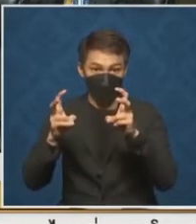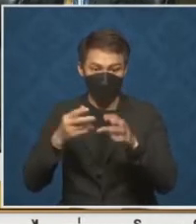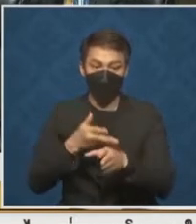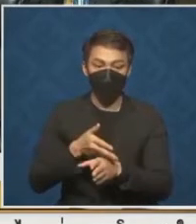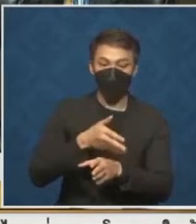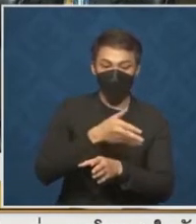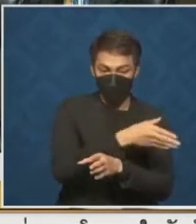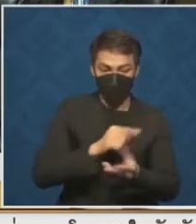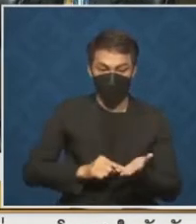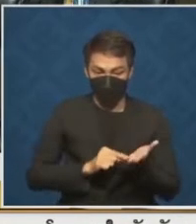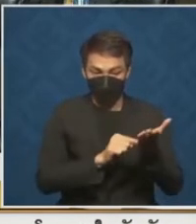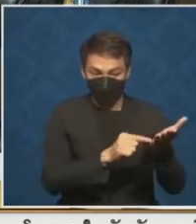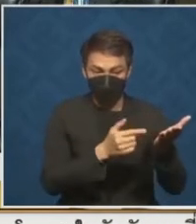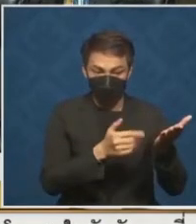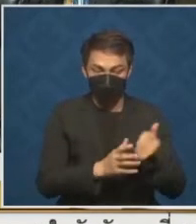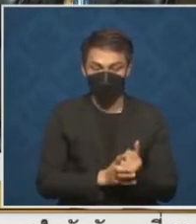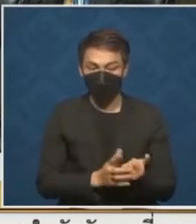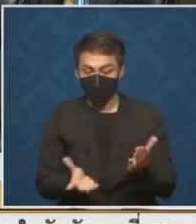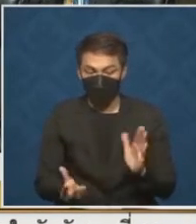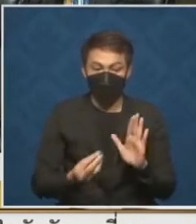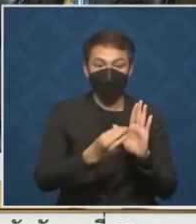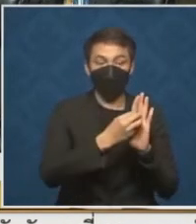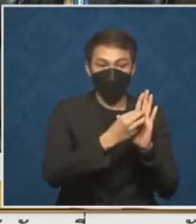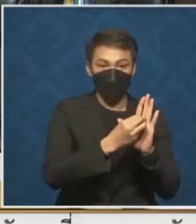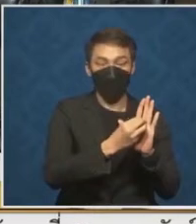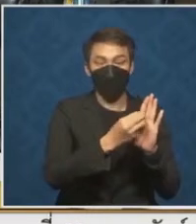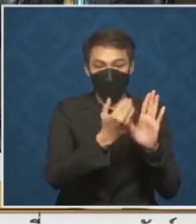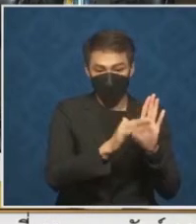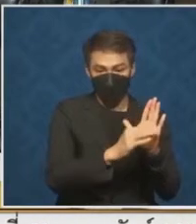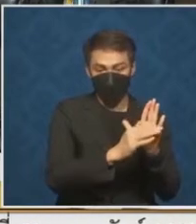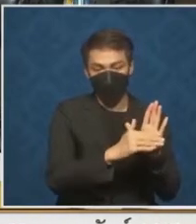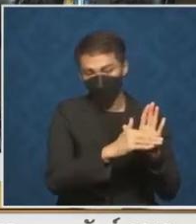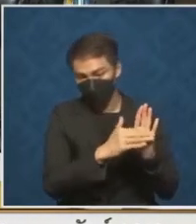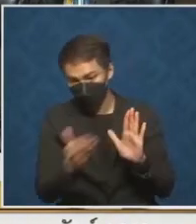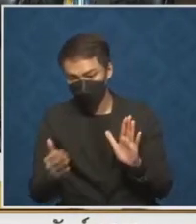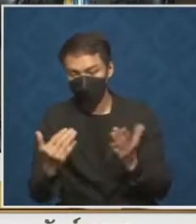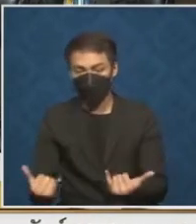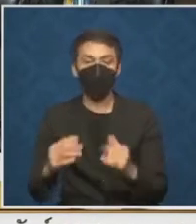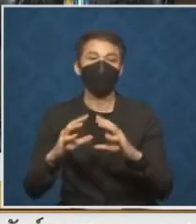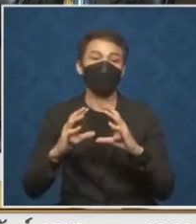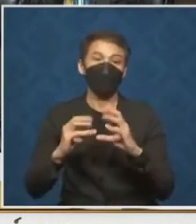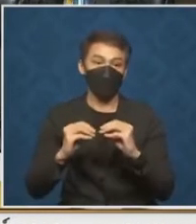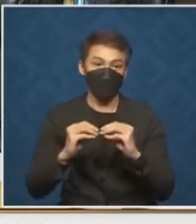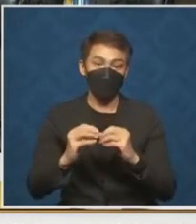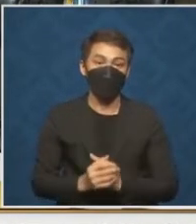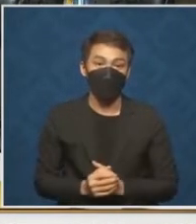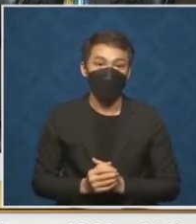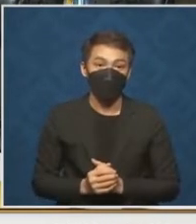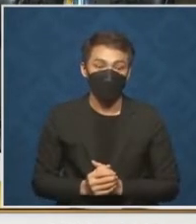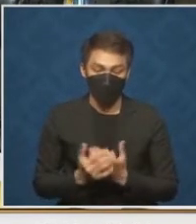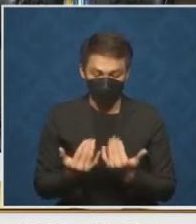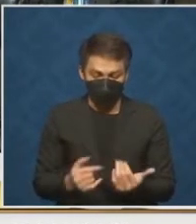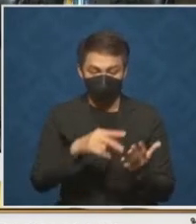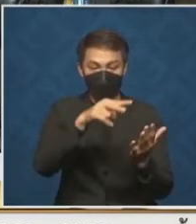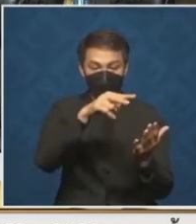จานกุลาบรรจุเข้าสู่ระเบียบวาระและนำมาสู่การที่นาในวันนี้ผมก็ผมขออาบน้ำต่อไปนี้นะครับคือแถลง